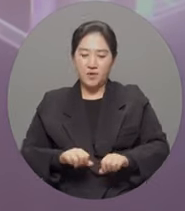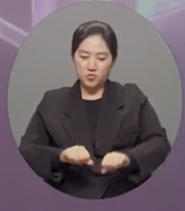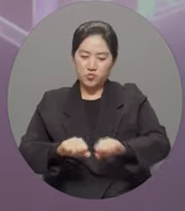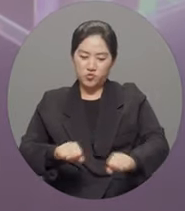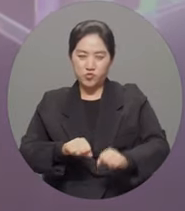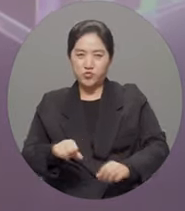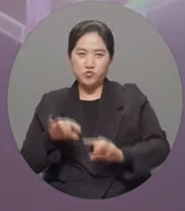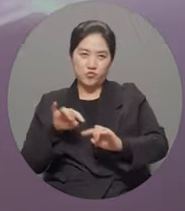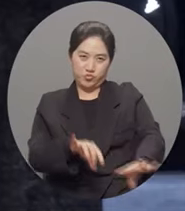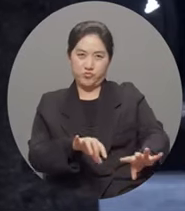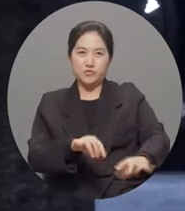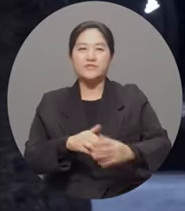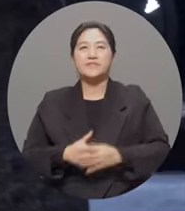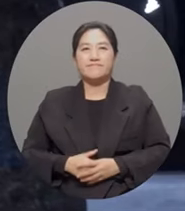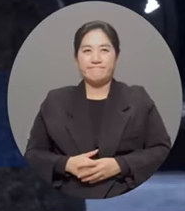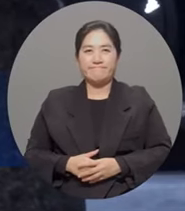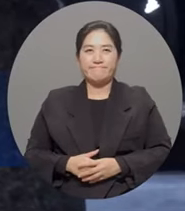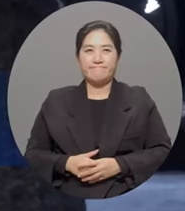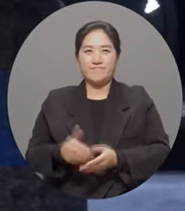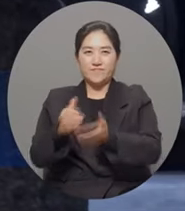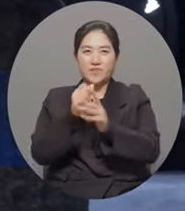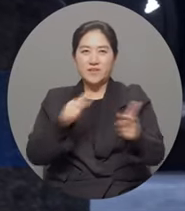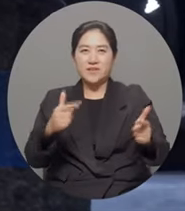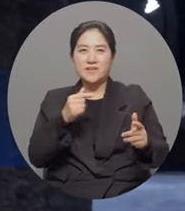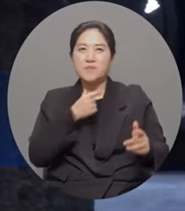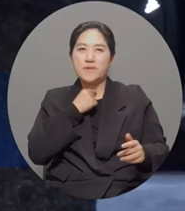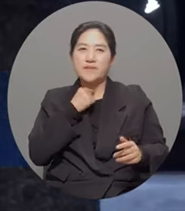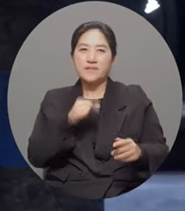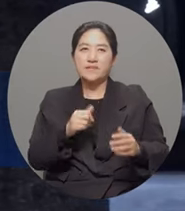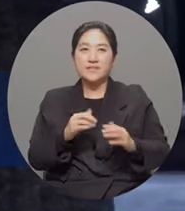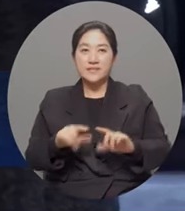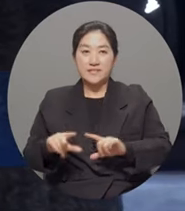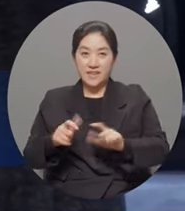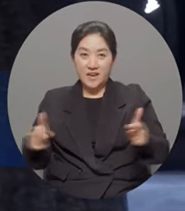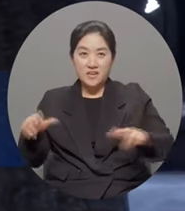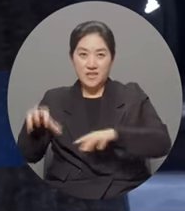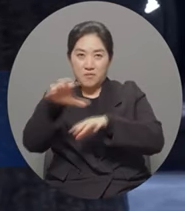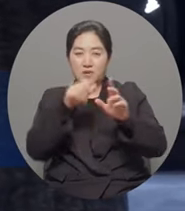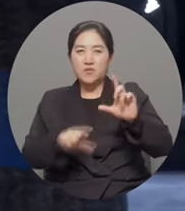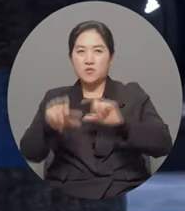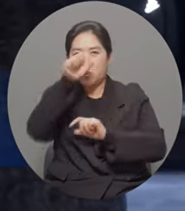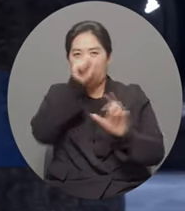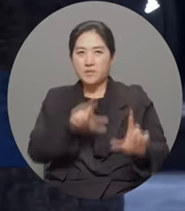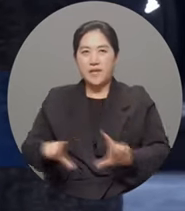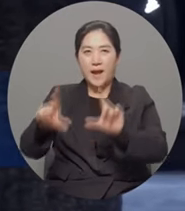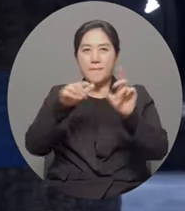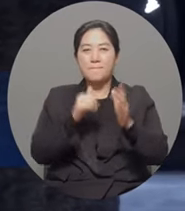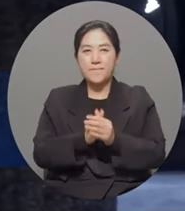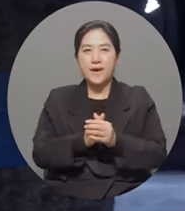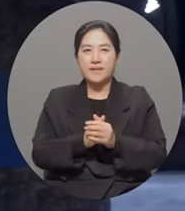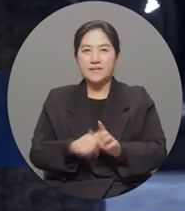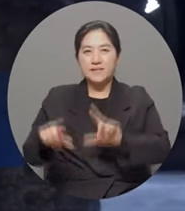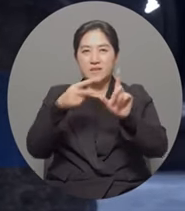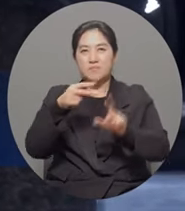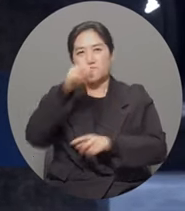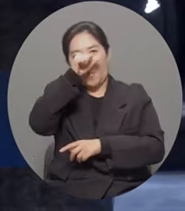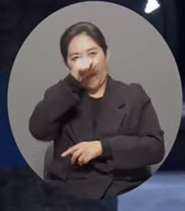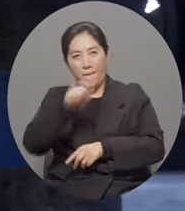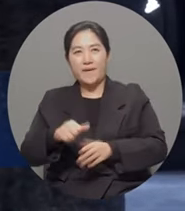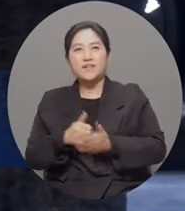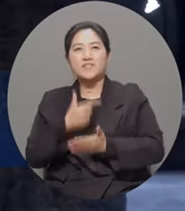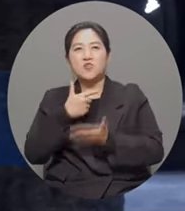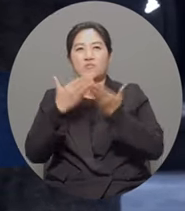작동시킵니다. 고객의 다양한 생활 공간에서 더 나은 삶을 살수 있도록, 즉 라이프 스킬을 경험할 수